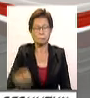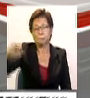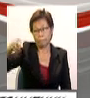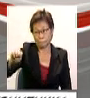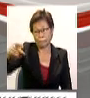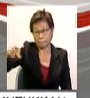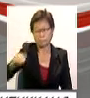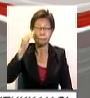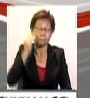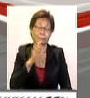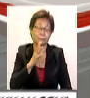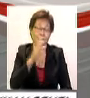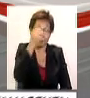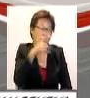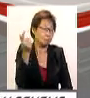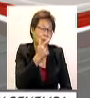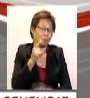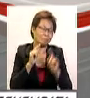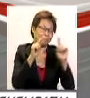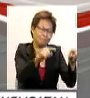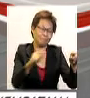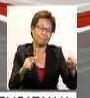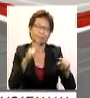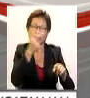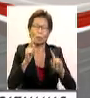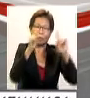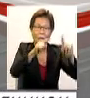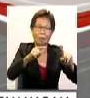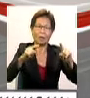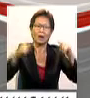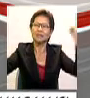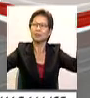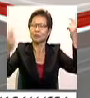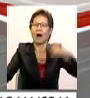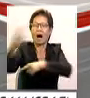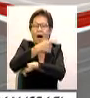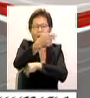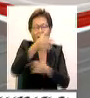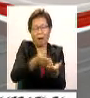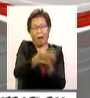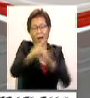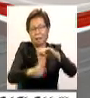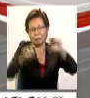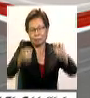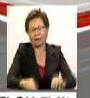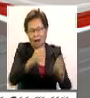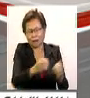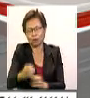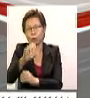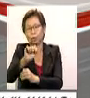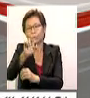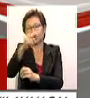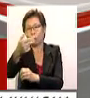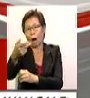Perdana Menteri turut memaklumkan beliau tidak akan menghadiri perhimpunan sempena sambutan Hari Hak Asasi Manusia anjuran Suhakam